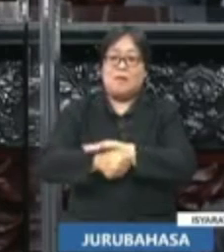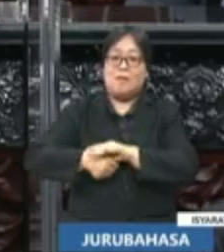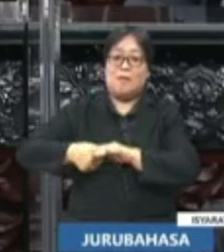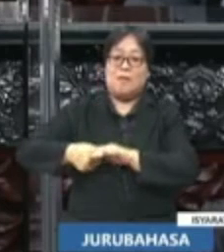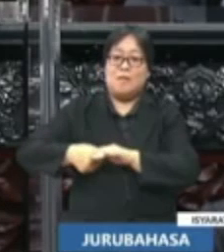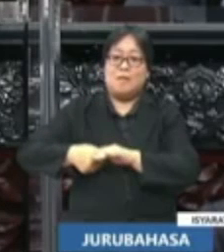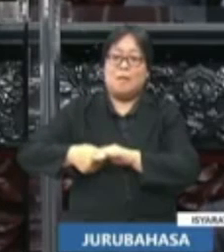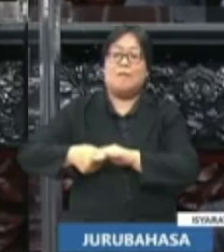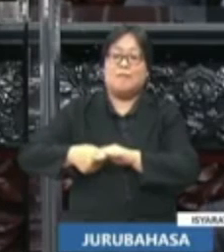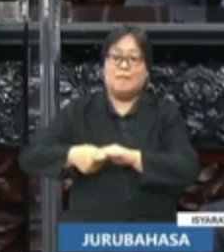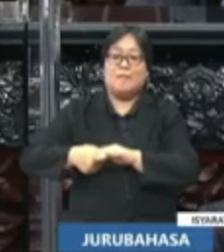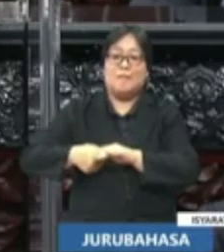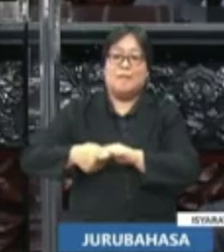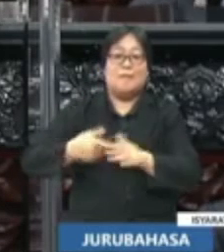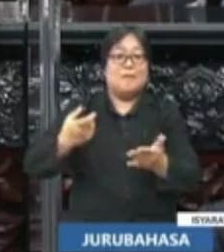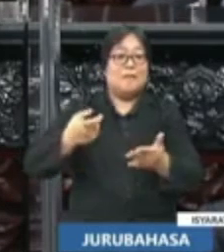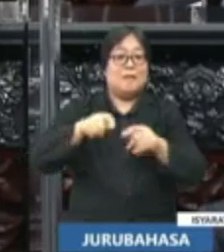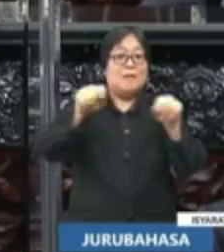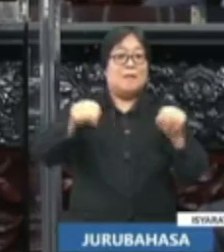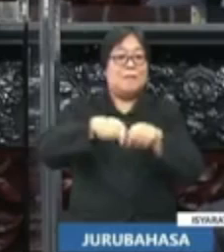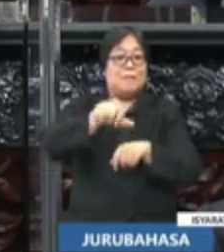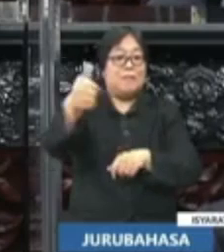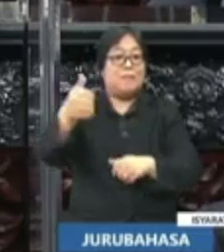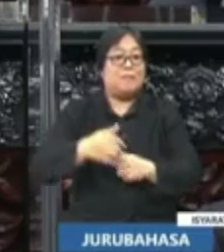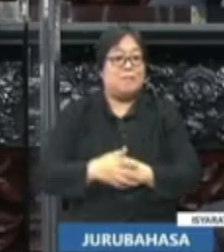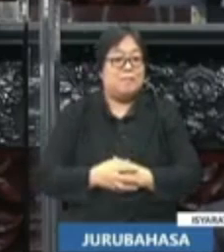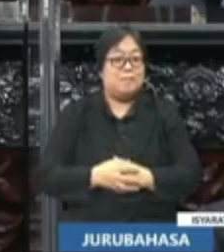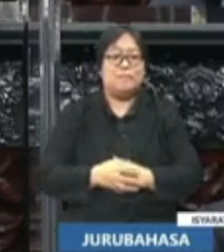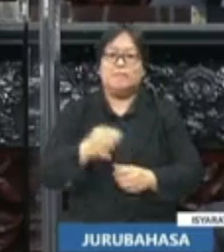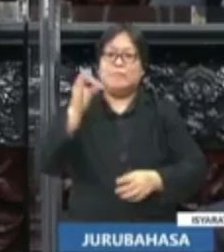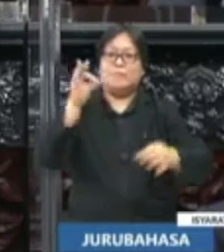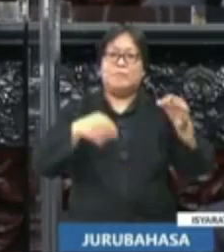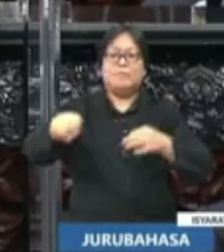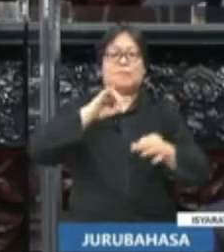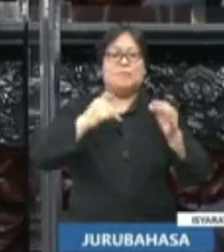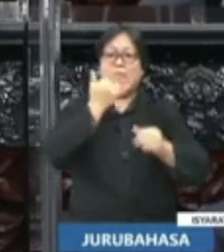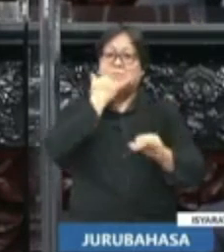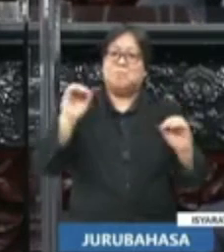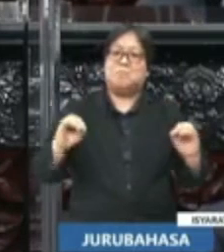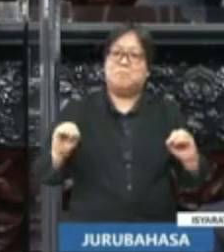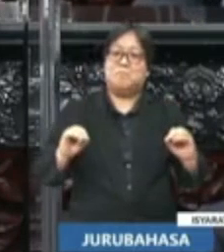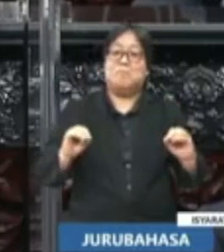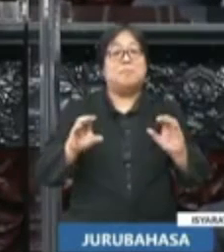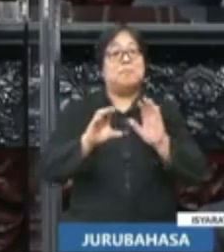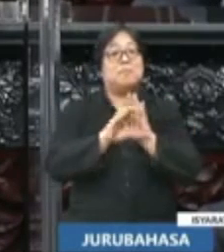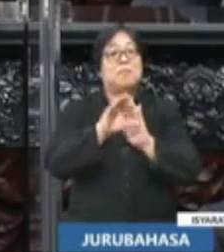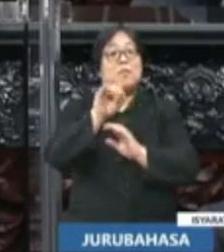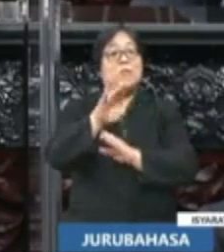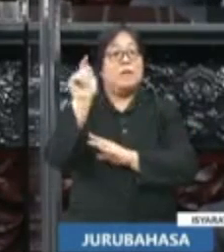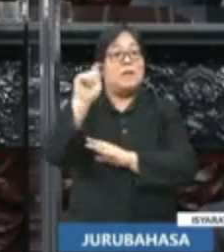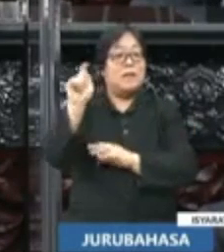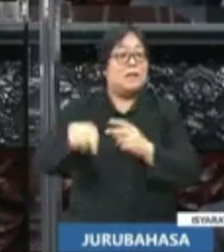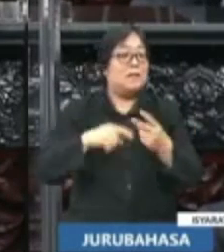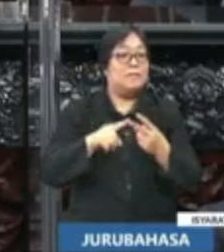di tax haven. Dan kalau mereka kata tidak salah seperti mana dibuat oleh YB